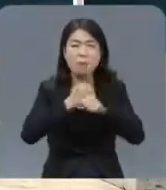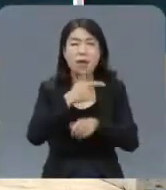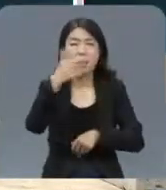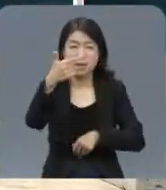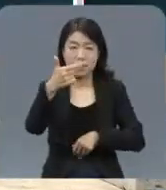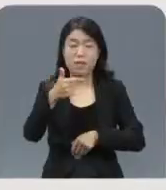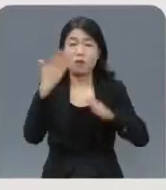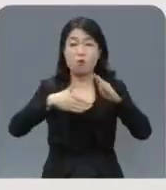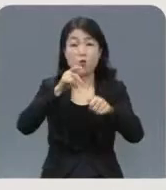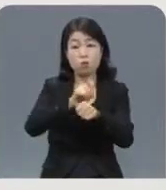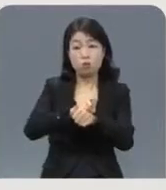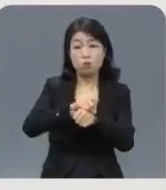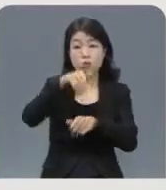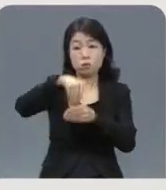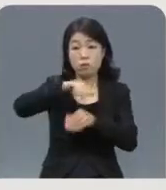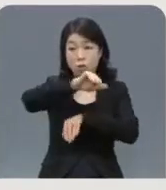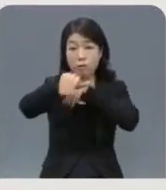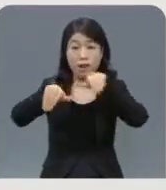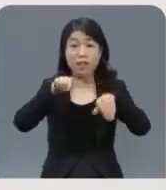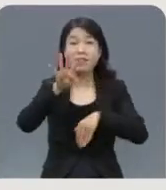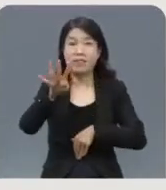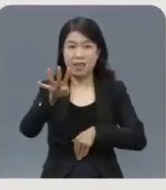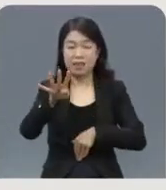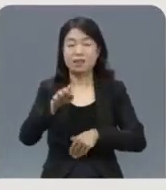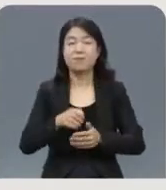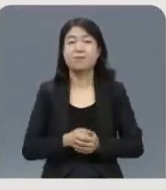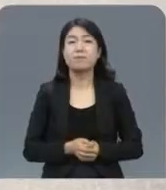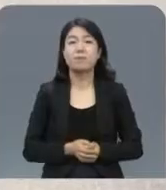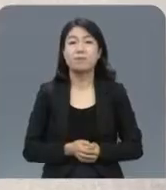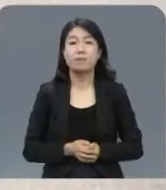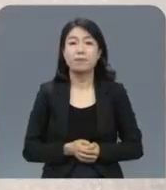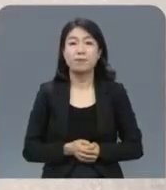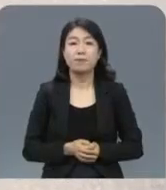공무원의 선거 관여 내건 순으로 나타났습니다